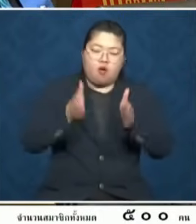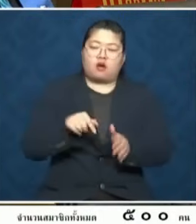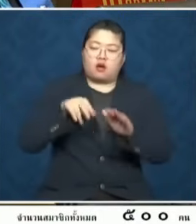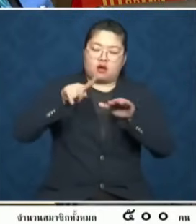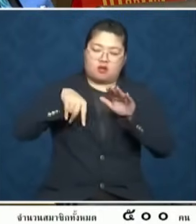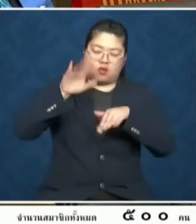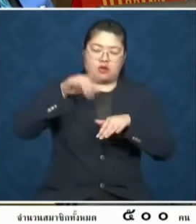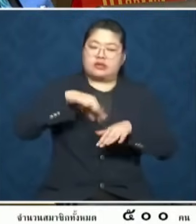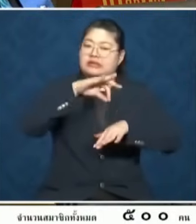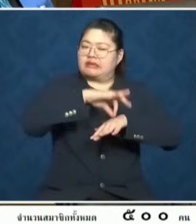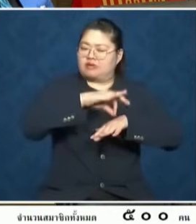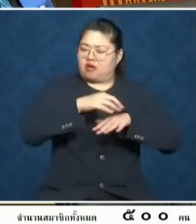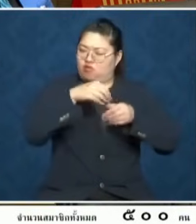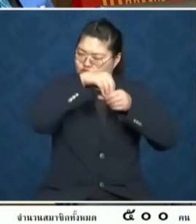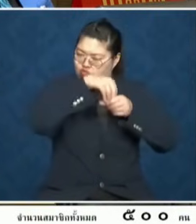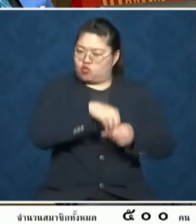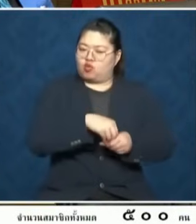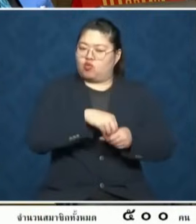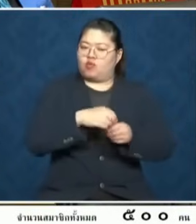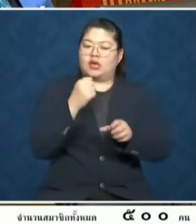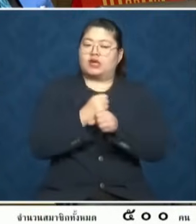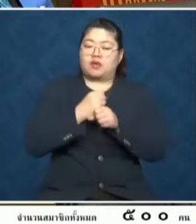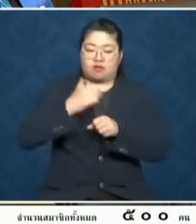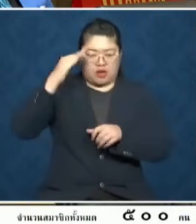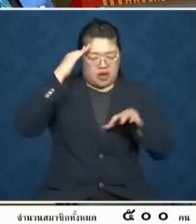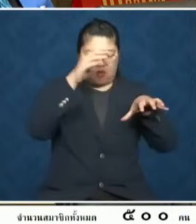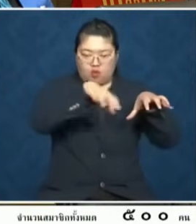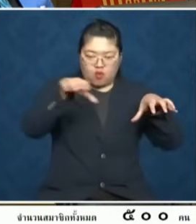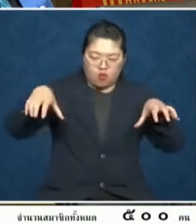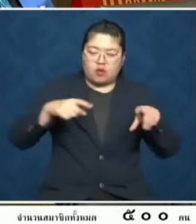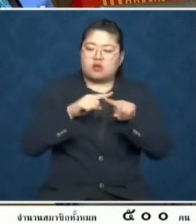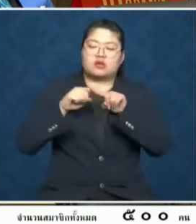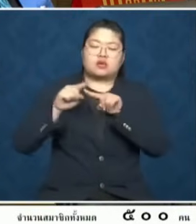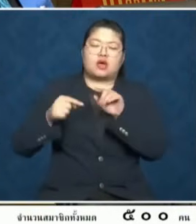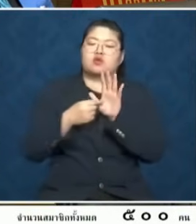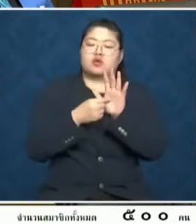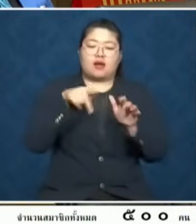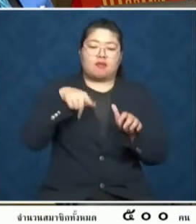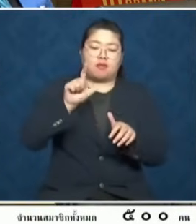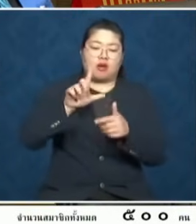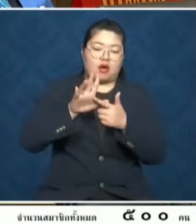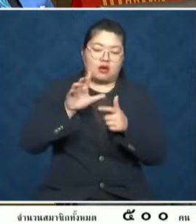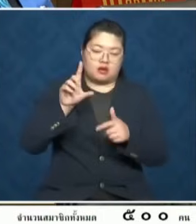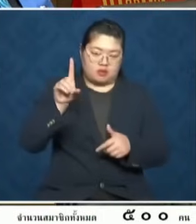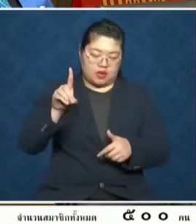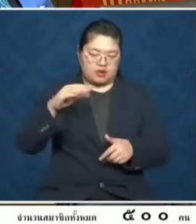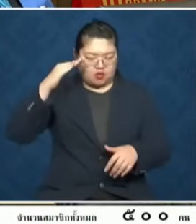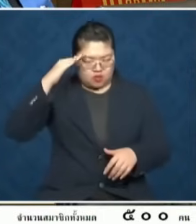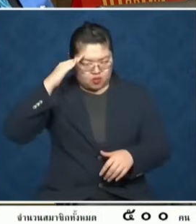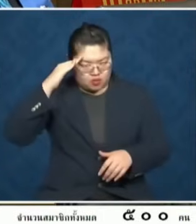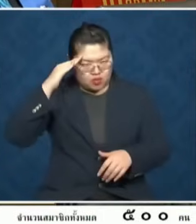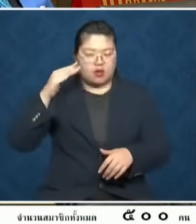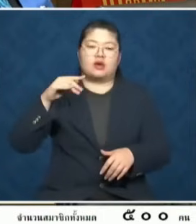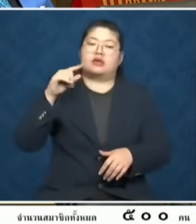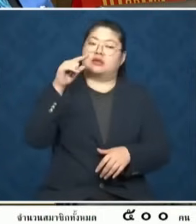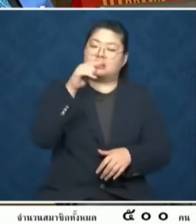พลที่มีตำแหน่งประจำซึ่งกระจายอยู่ในหน่วยงานต่างๆของกองทัพค่ะอย่างสำนักปลัดกระทรวงกลาโหมกองบัญชาการกองทัพไทย